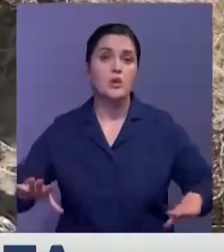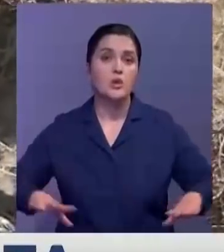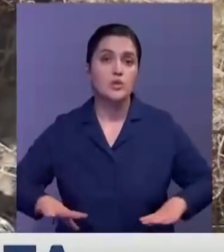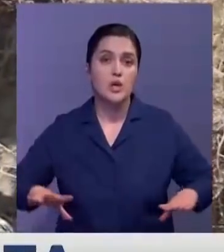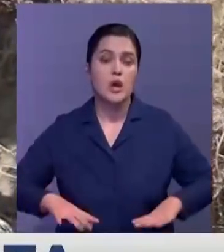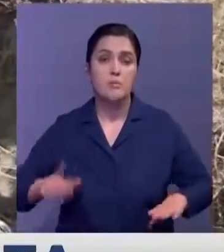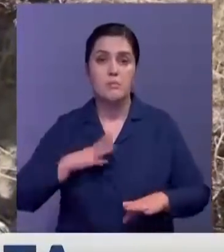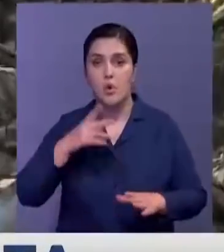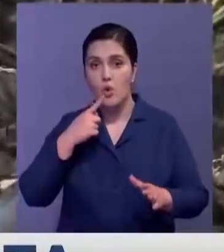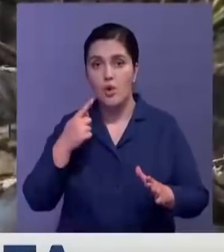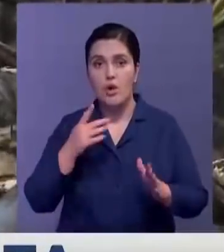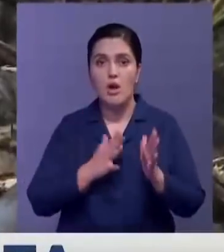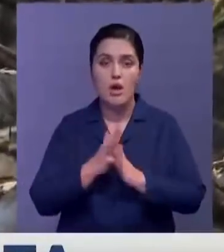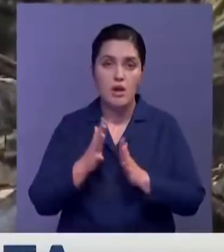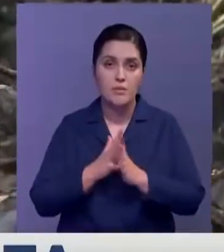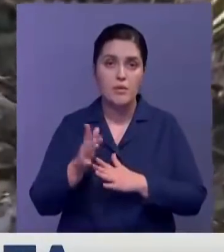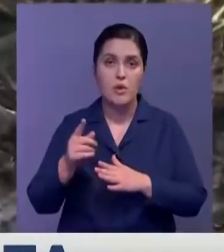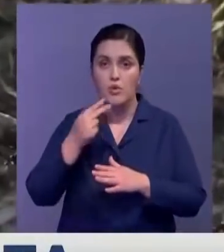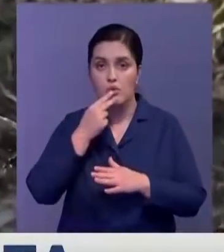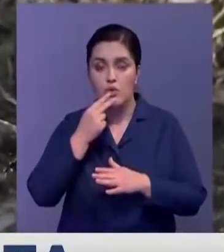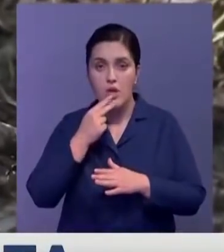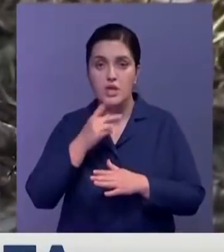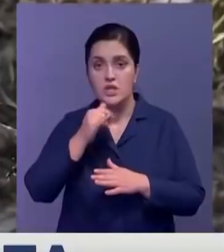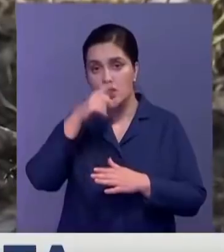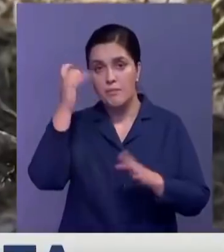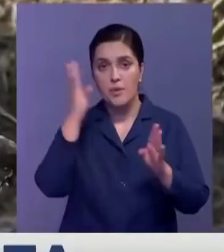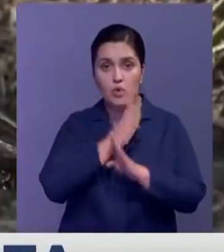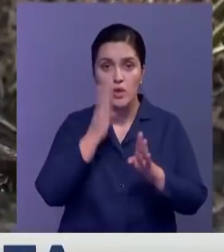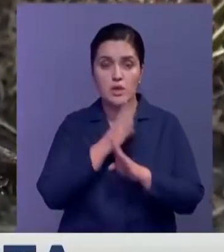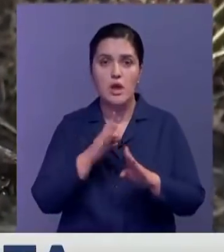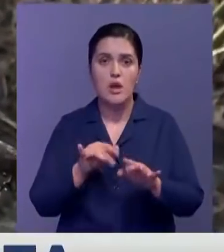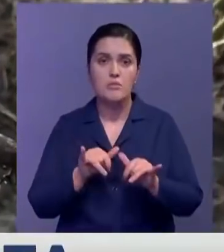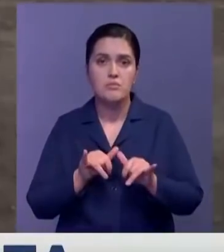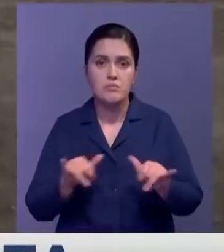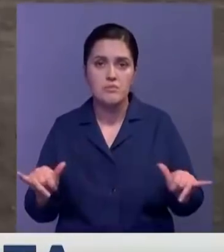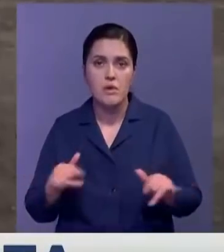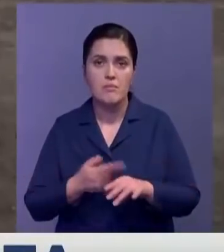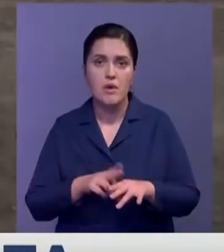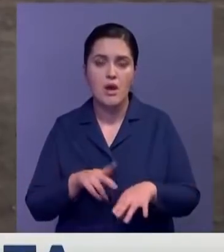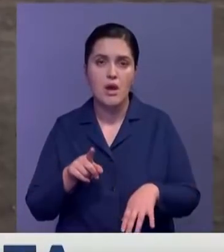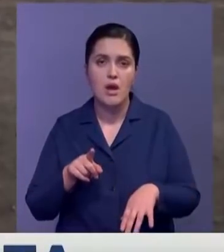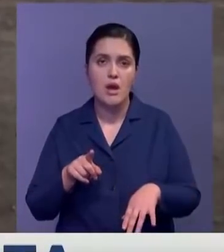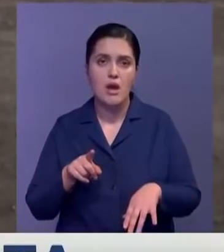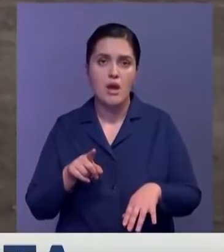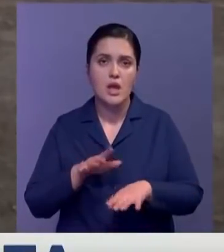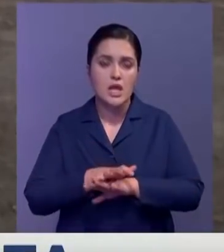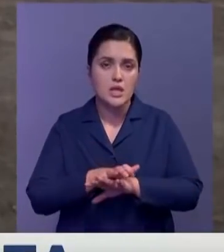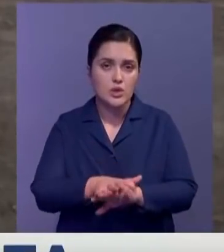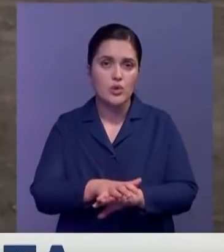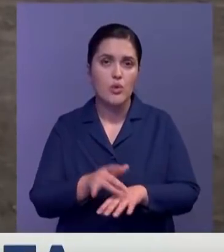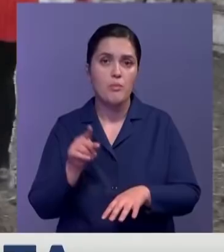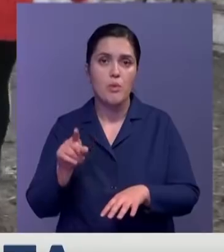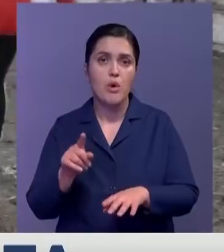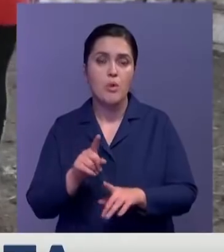там лошади, находившиеся на пастбищах. В этом году в регионе из-за жаркой погоды расплодились паразитные насекомые. По предварительным